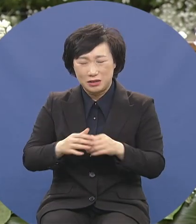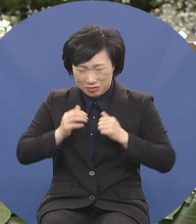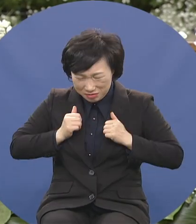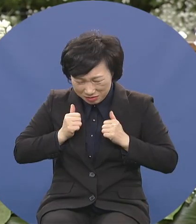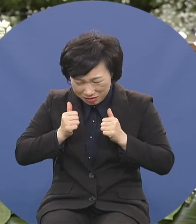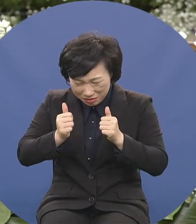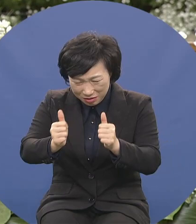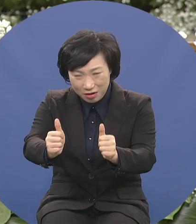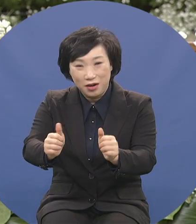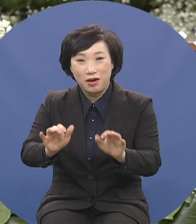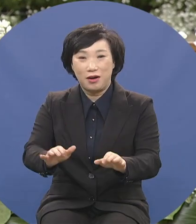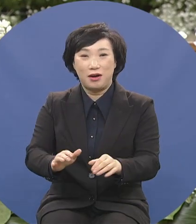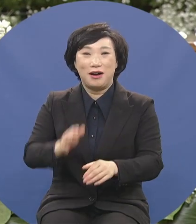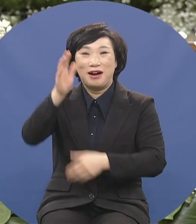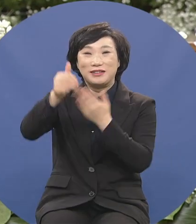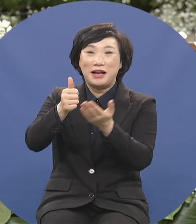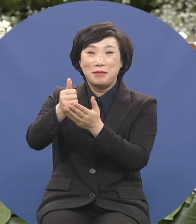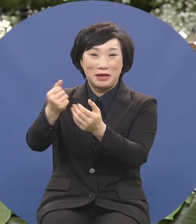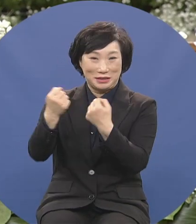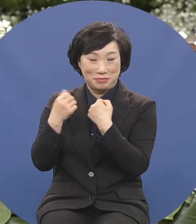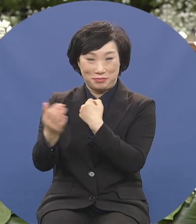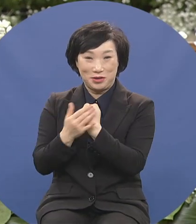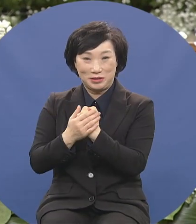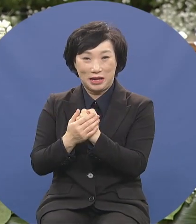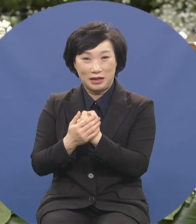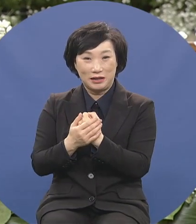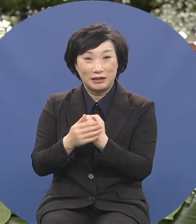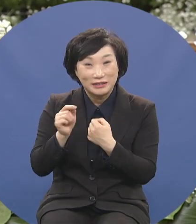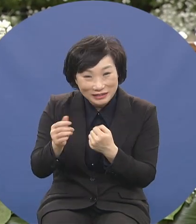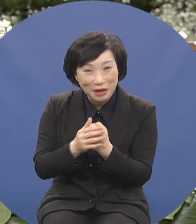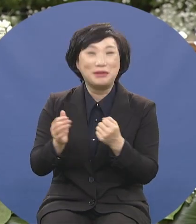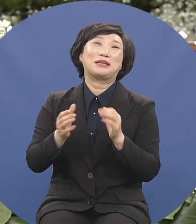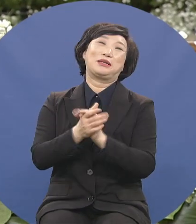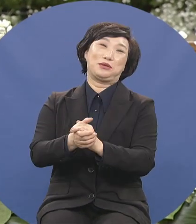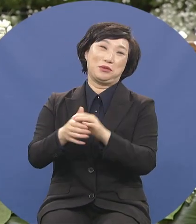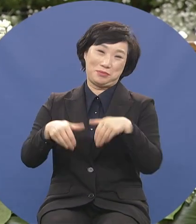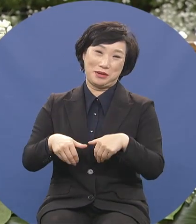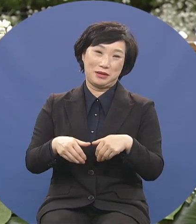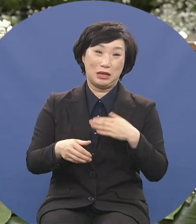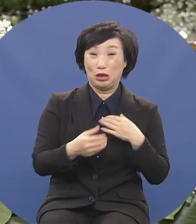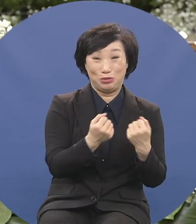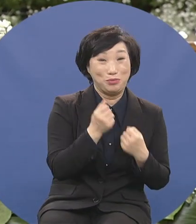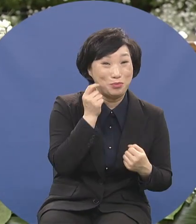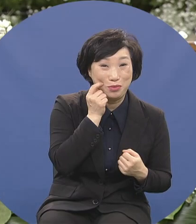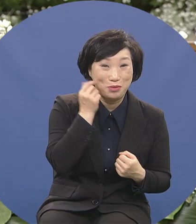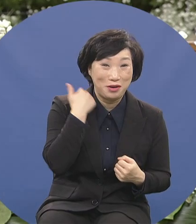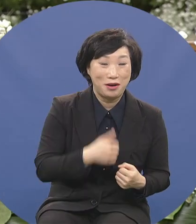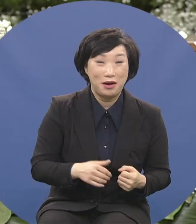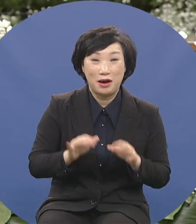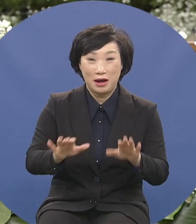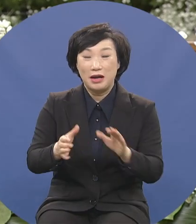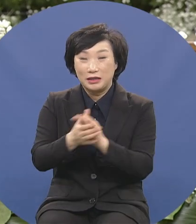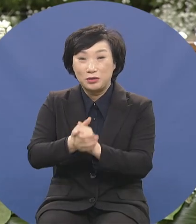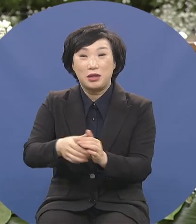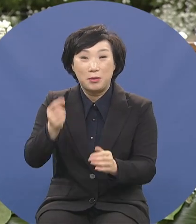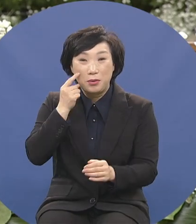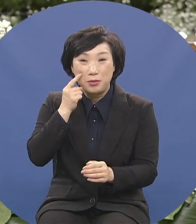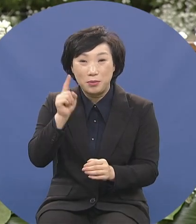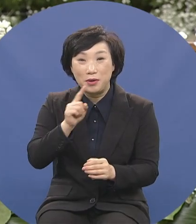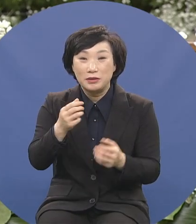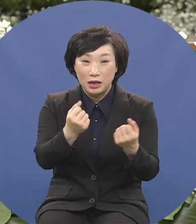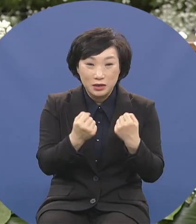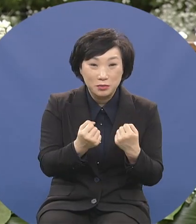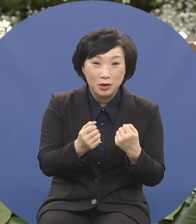최선을 다해서 하나님의 힘으로 그래서 기도하는 거예요. 내 힘으로는 못해요. 기도하다 보니 내